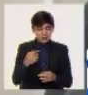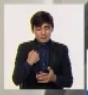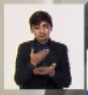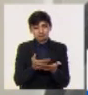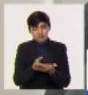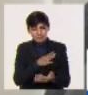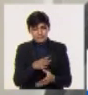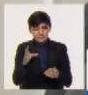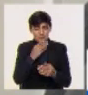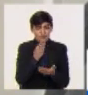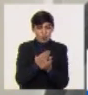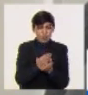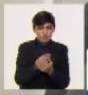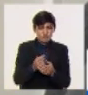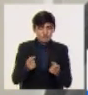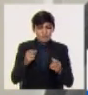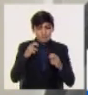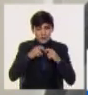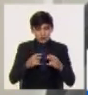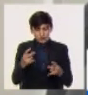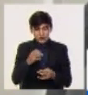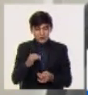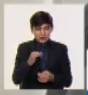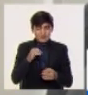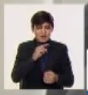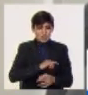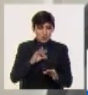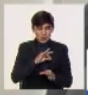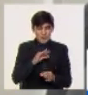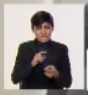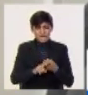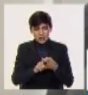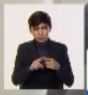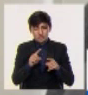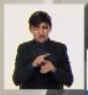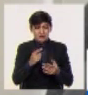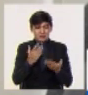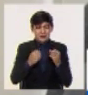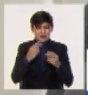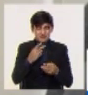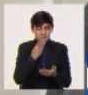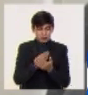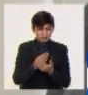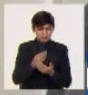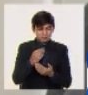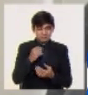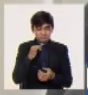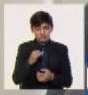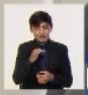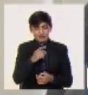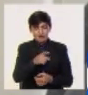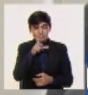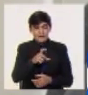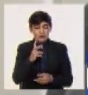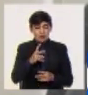пользователю проверить все свои устройства на наличие вредоносных программных ботнетов или вирусов на устройстве. Необходимо пользователю